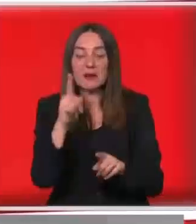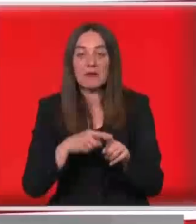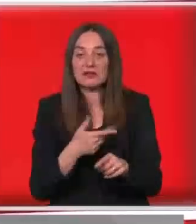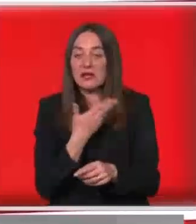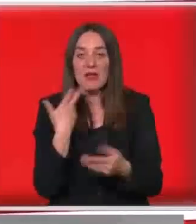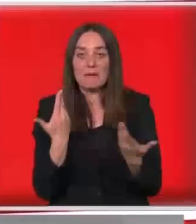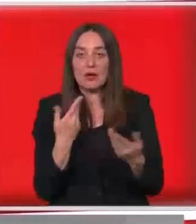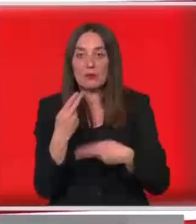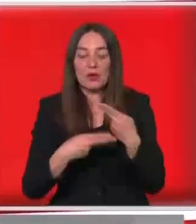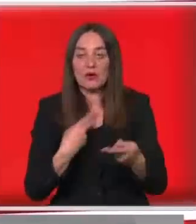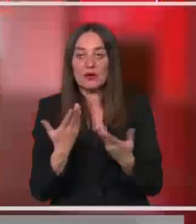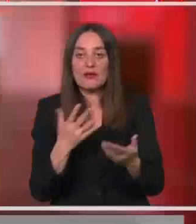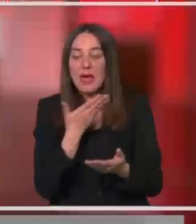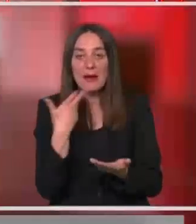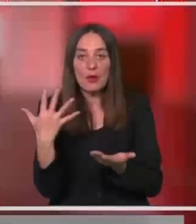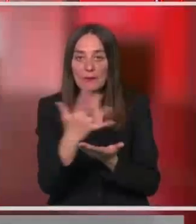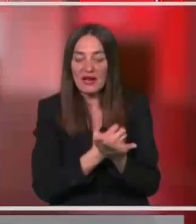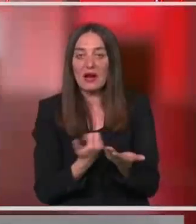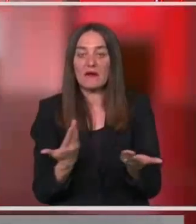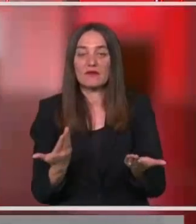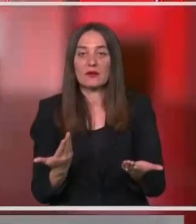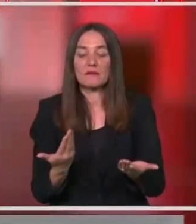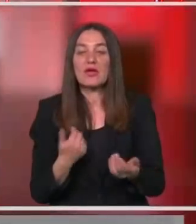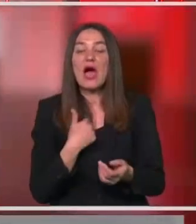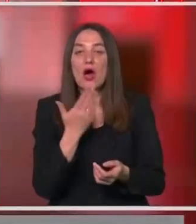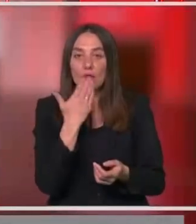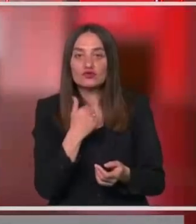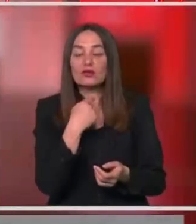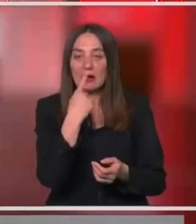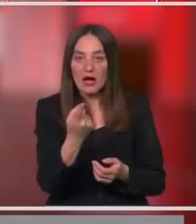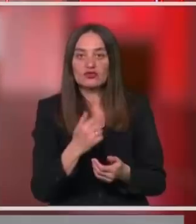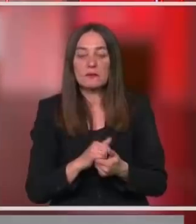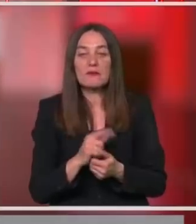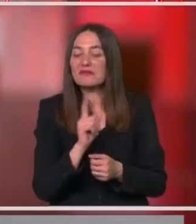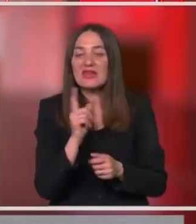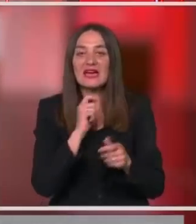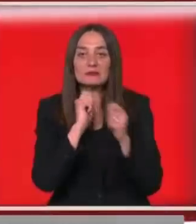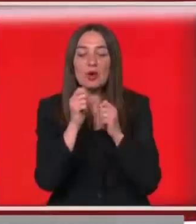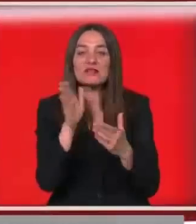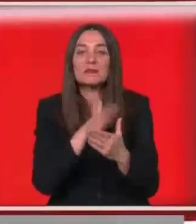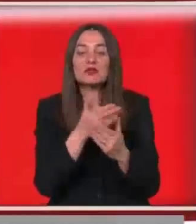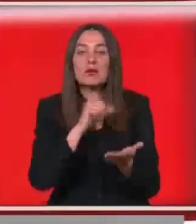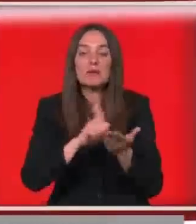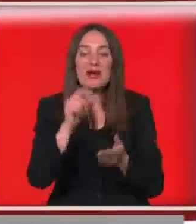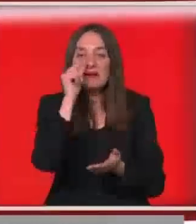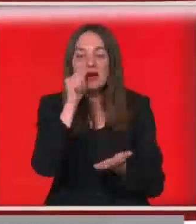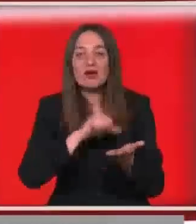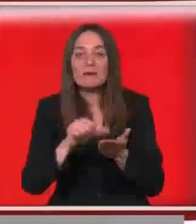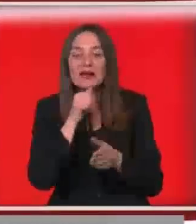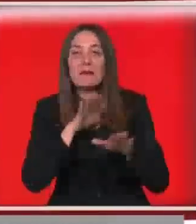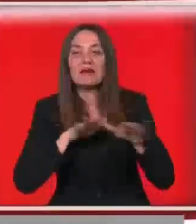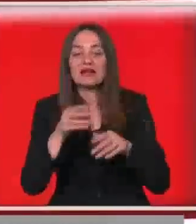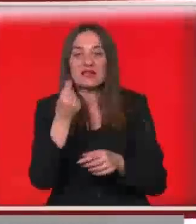problem. Nemoju nikakav priliv. Mera jeste koji... Ne, hoću da kažem da nije sporazum između banaka i Narodne banke i